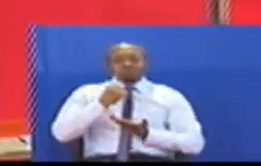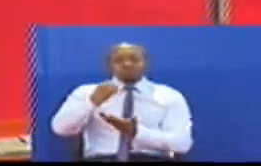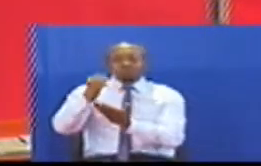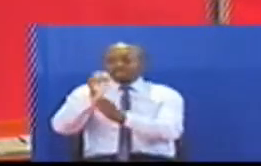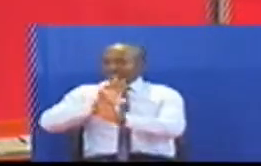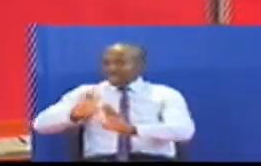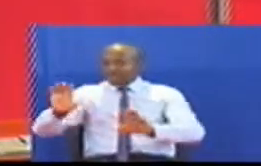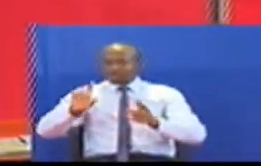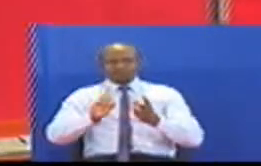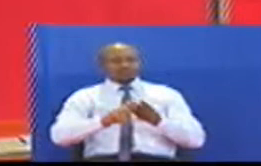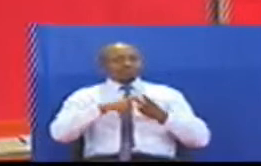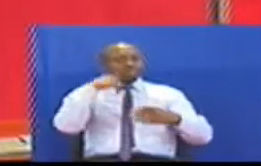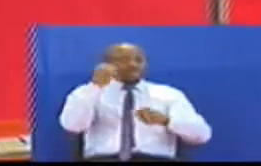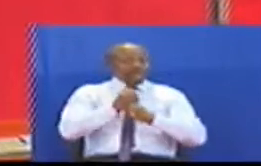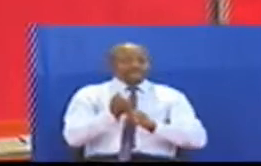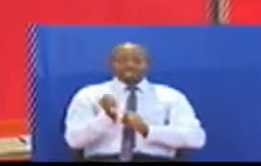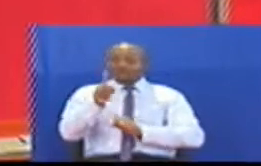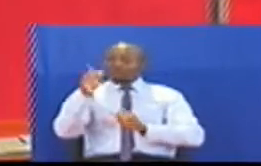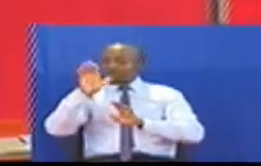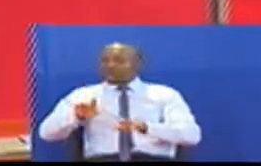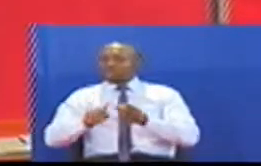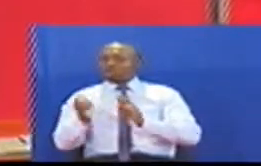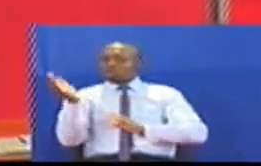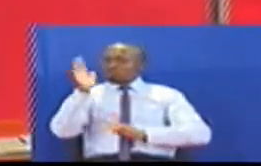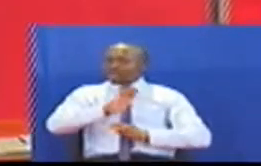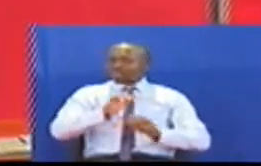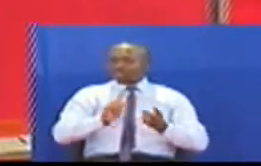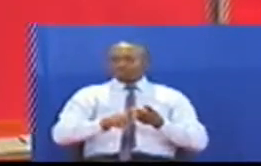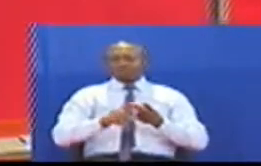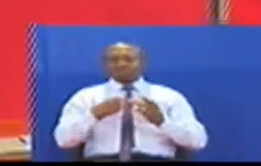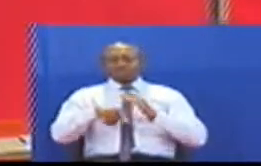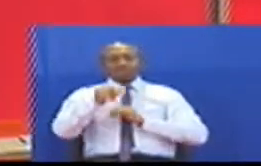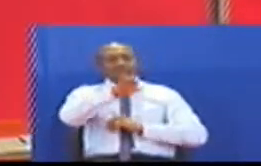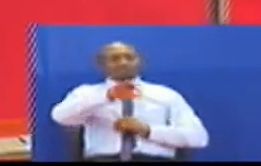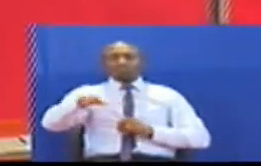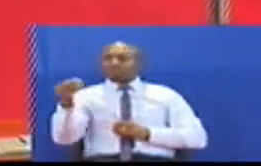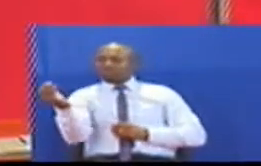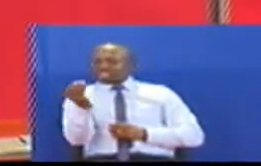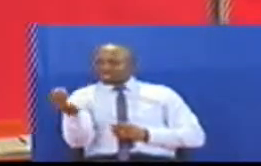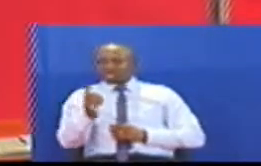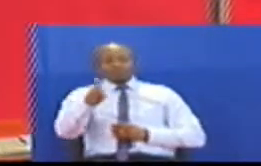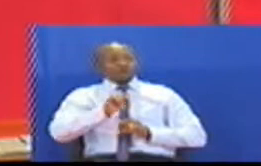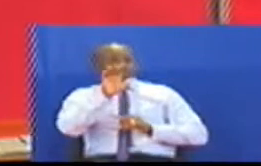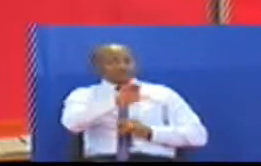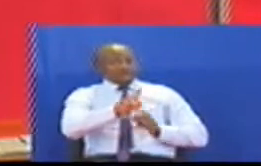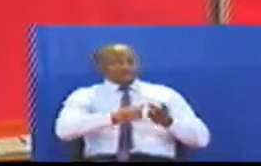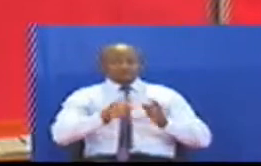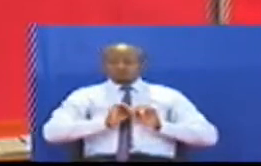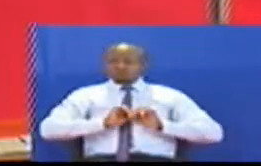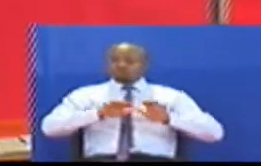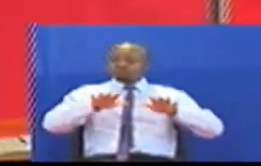historia. Kazi iliyobaki ni kumalizia tu katika maeneo machache aliyobaki kwenye kwa maana ya